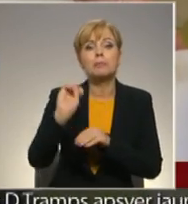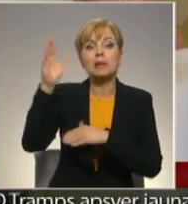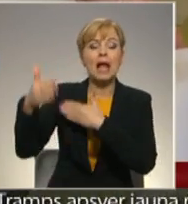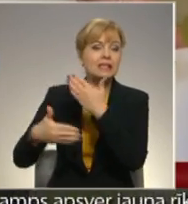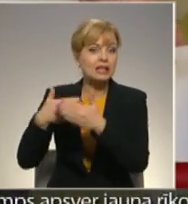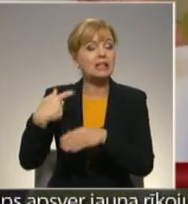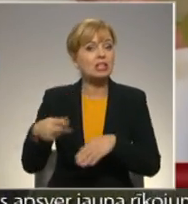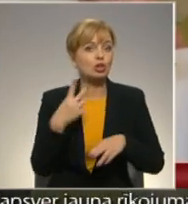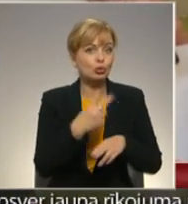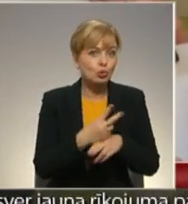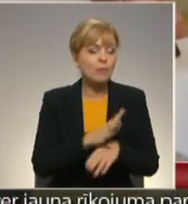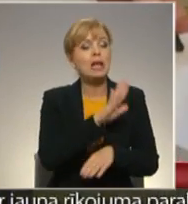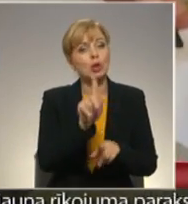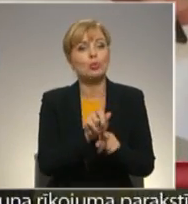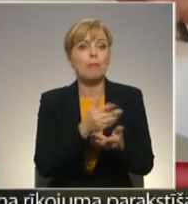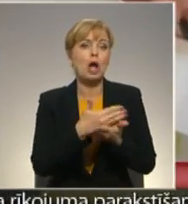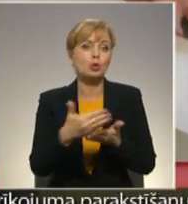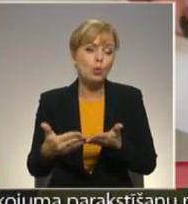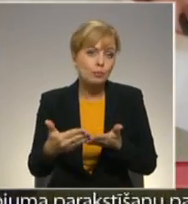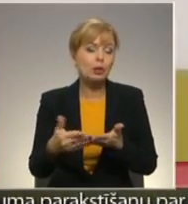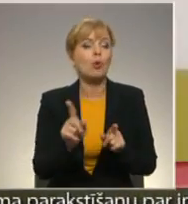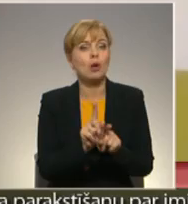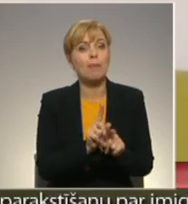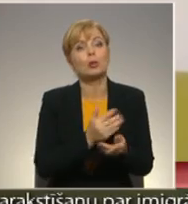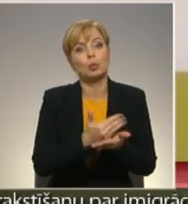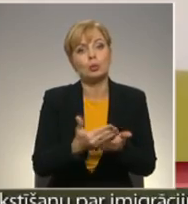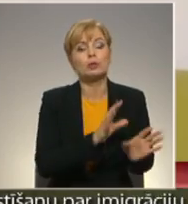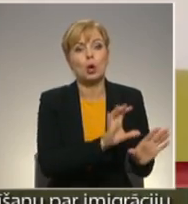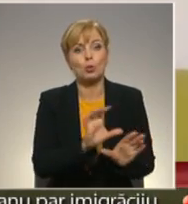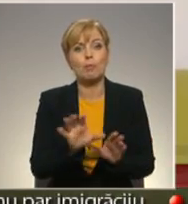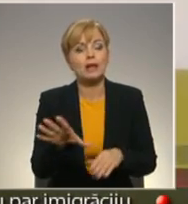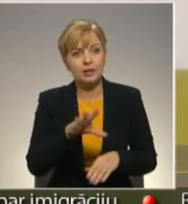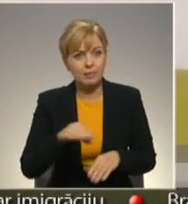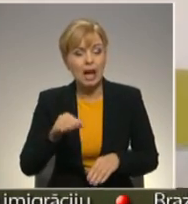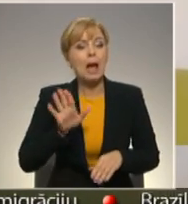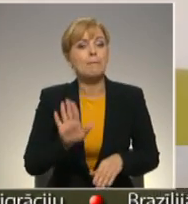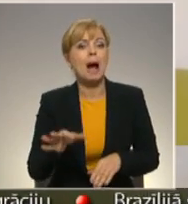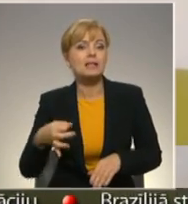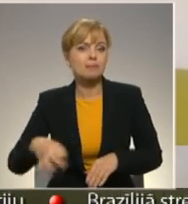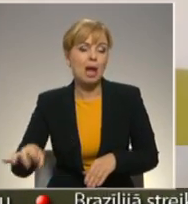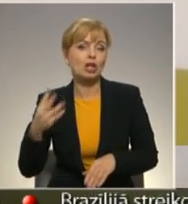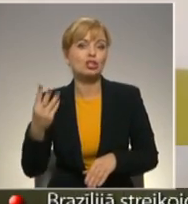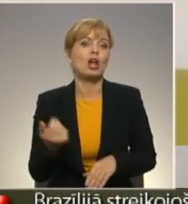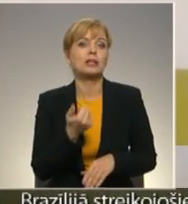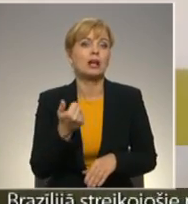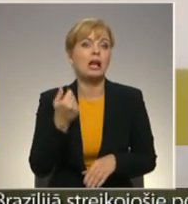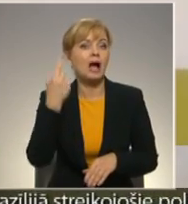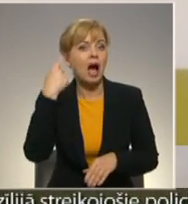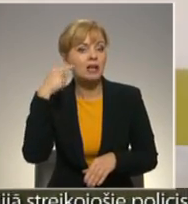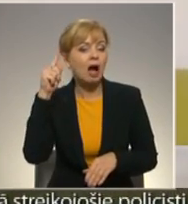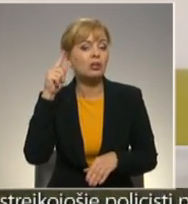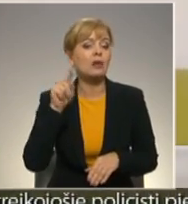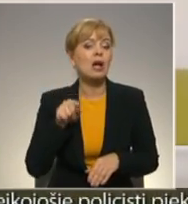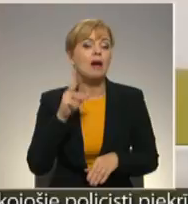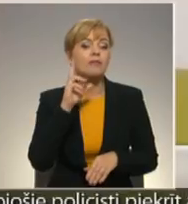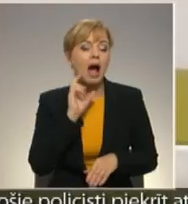uzdevumus. Viņas turpina ikdienas soli un rūpējas par savu ģimeni. Mazmeitiņai man ir 4 gadi, ļoti atraktīva. Un tāds vecums,